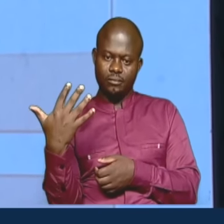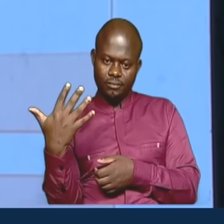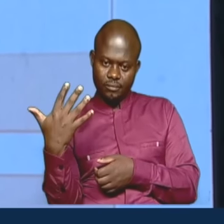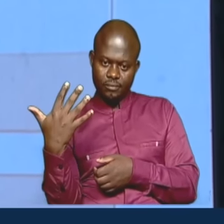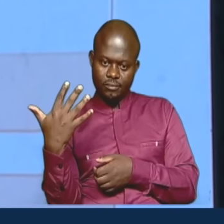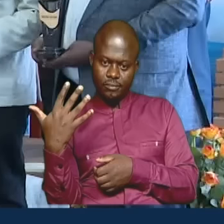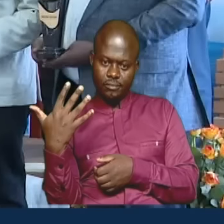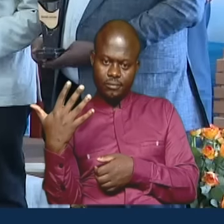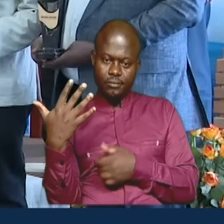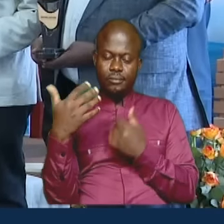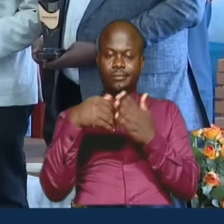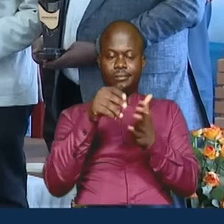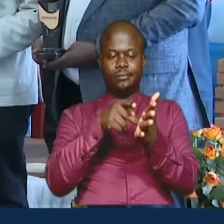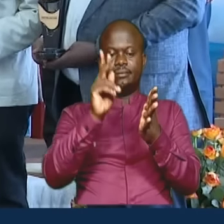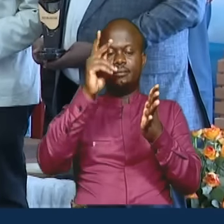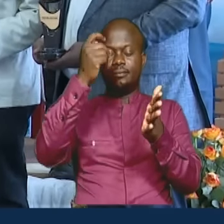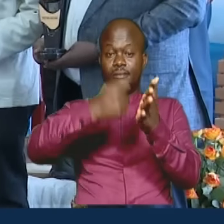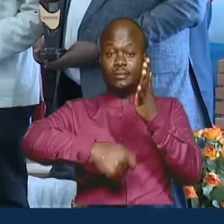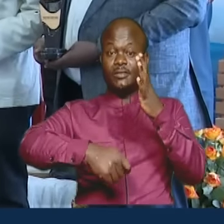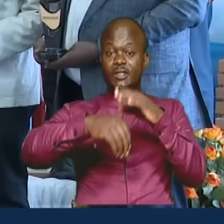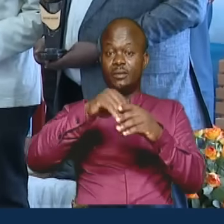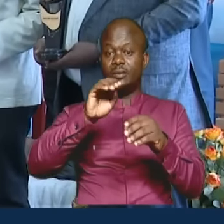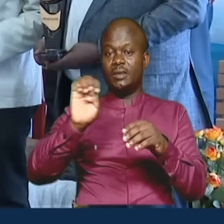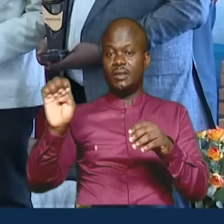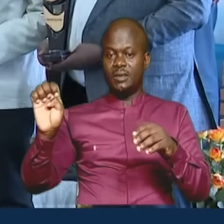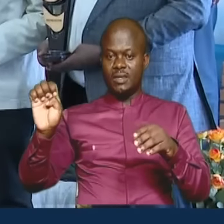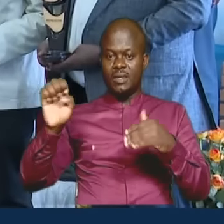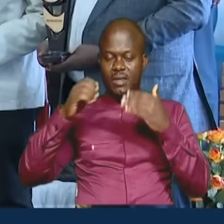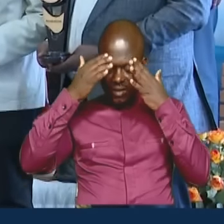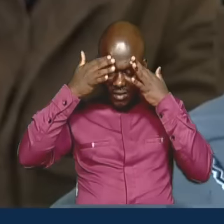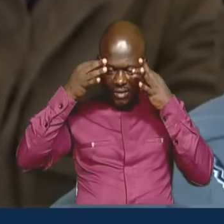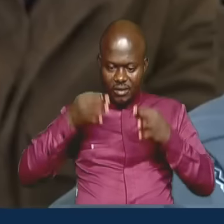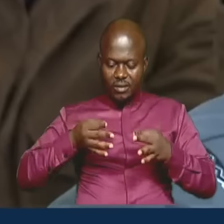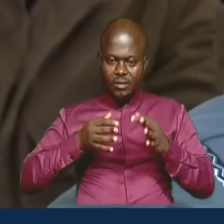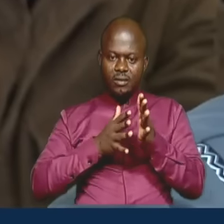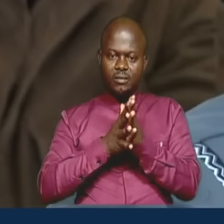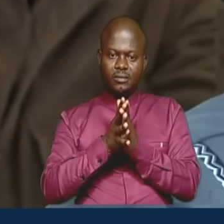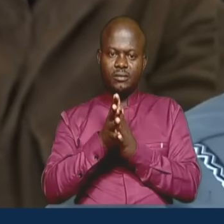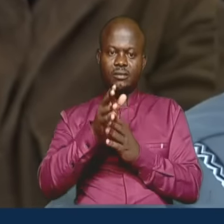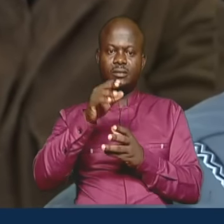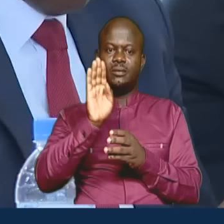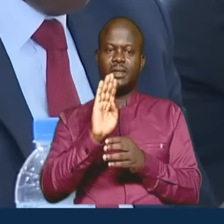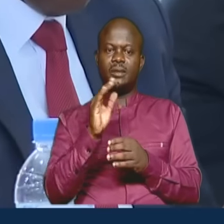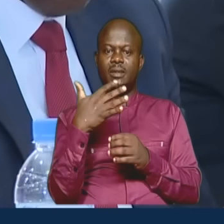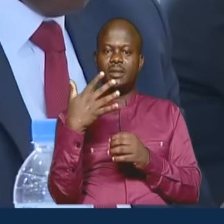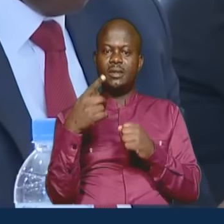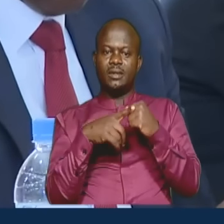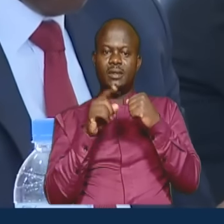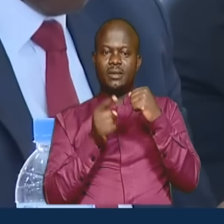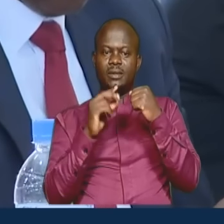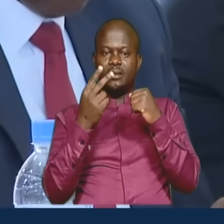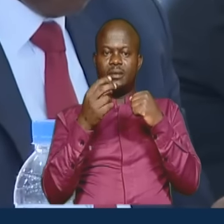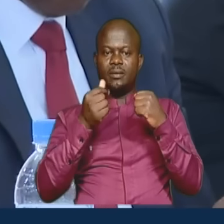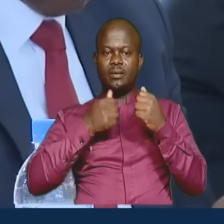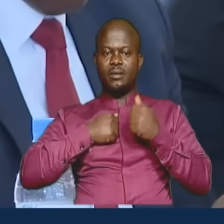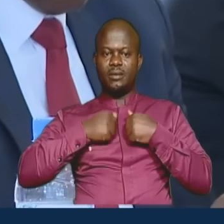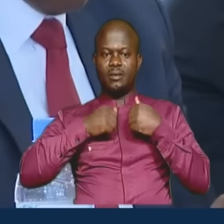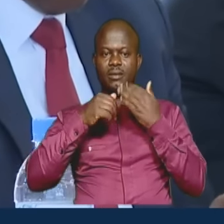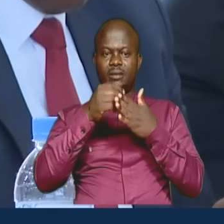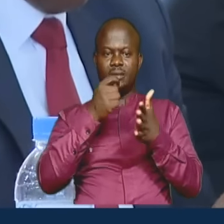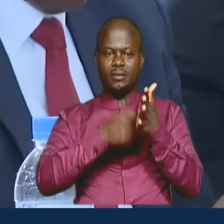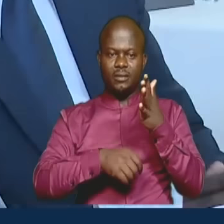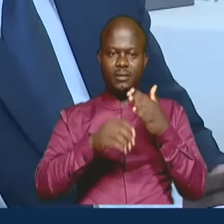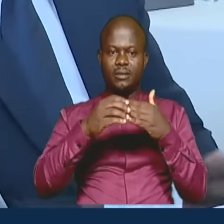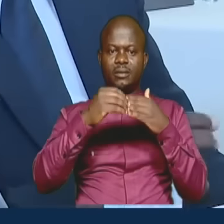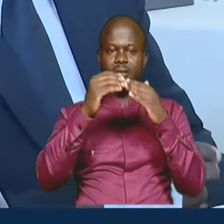2024-2025 abasora bo mu ntara y'Iburasirazuba biyemeje kuzinjiza miliyari 56.2 z'amafaranga y'imisoro y'ubutegetsi